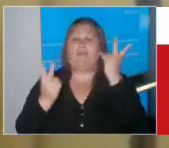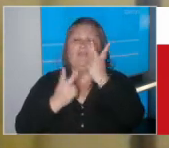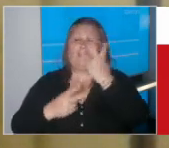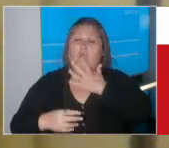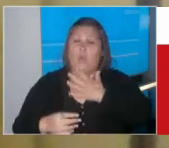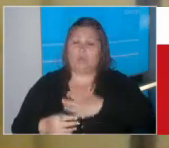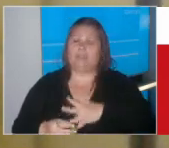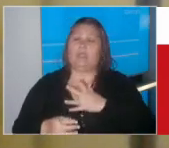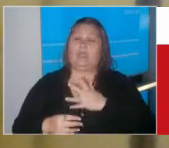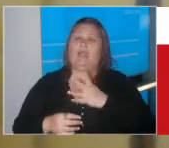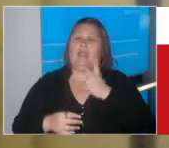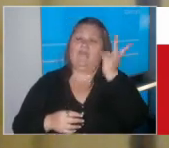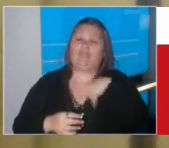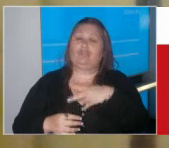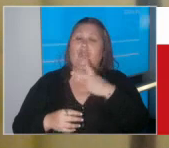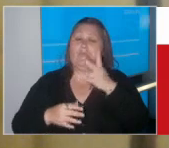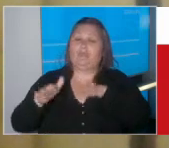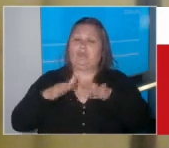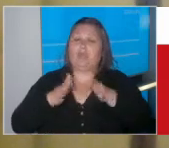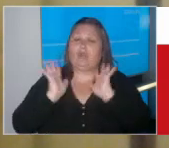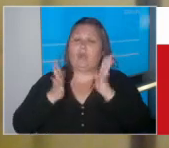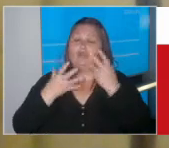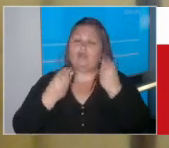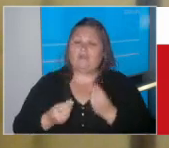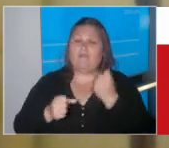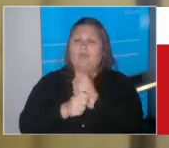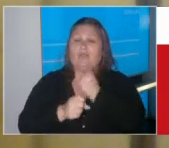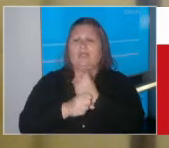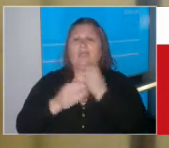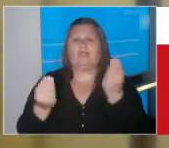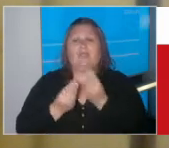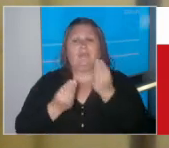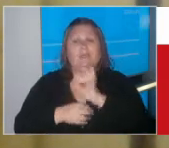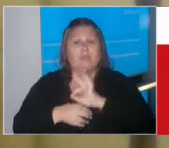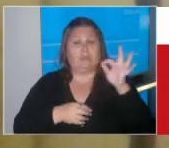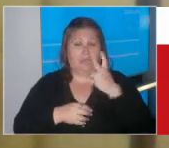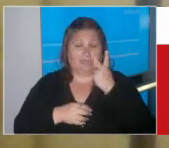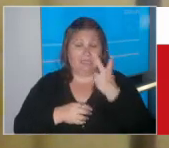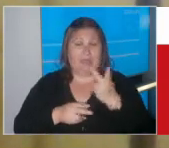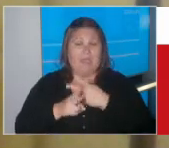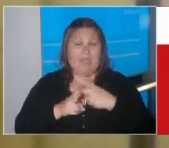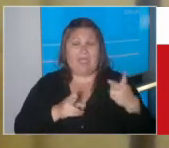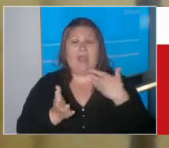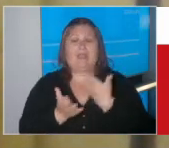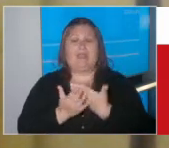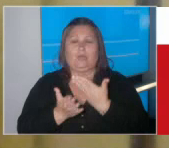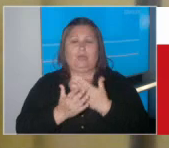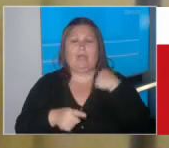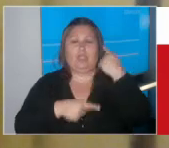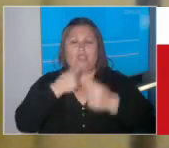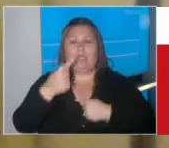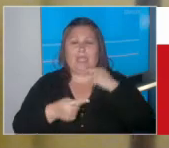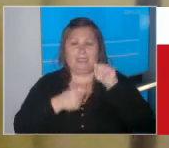להגיד שהממשלה היא כל כך טובה ועושה דברים מצוינים. אני מסתכלת רק על הנתונים. השנה